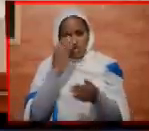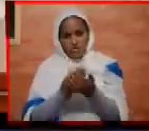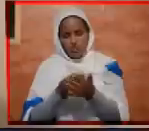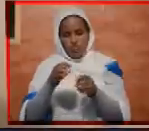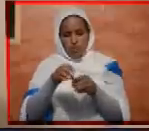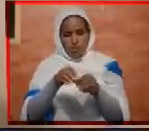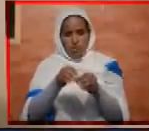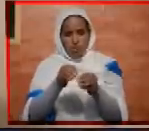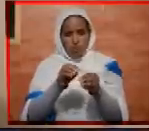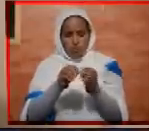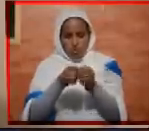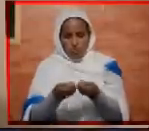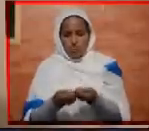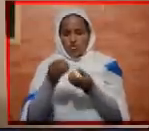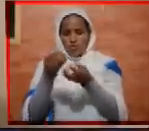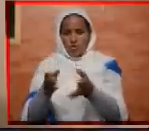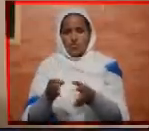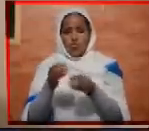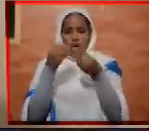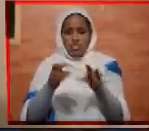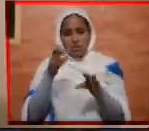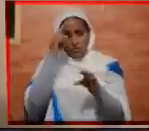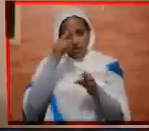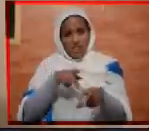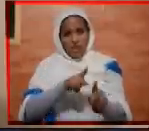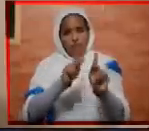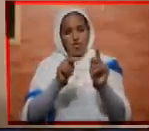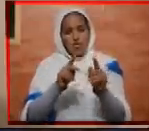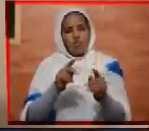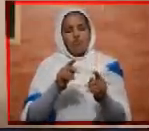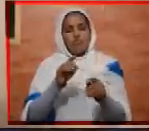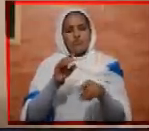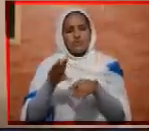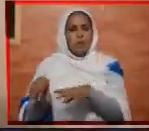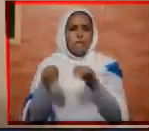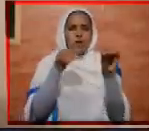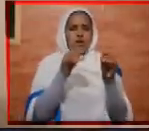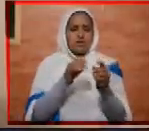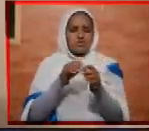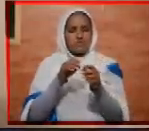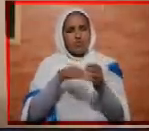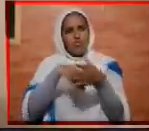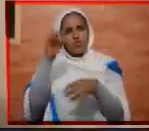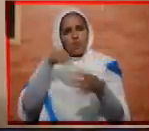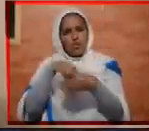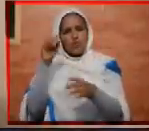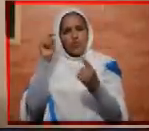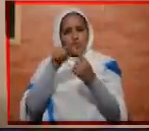በከተማ የሚኖር ተማሪ የከተማ ሰው አዋቂ ነው አይጨክምበትም።